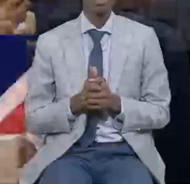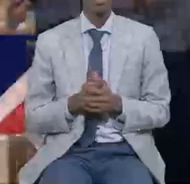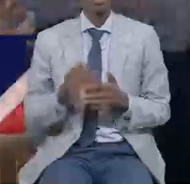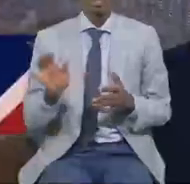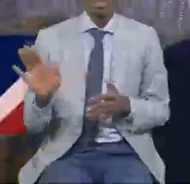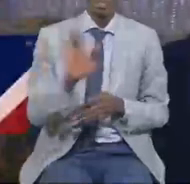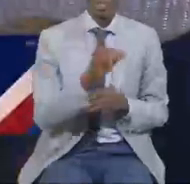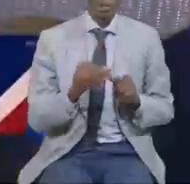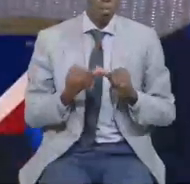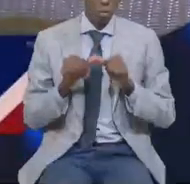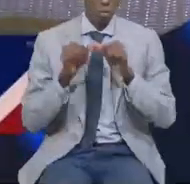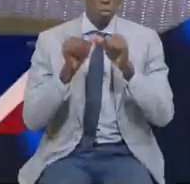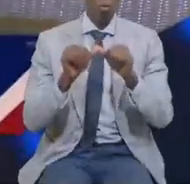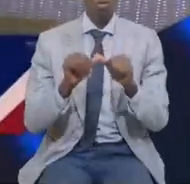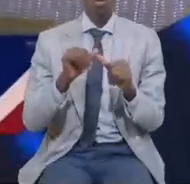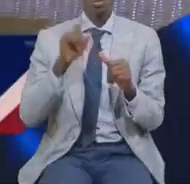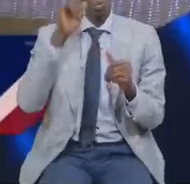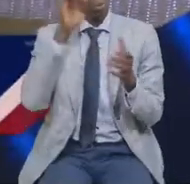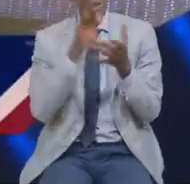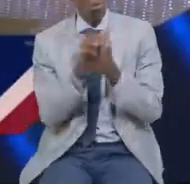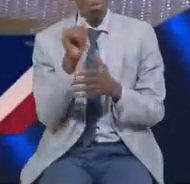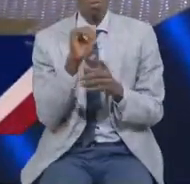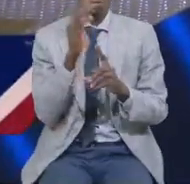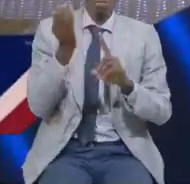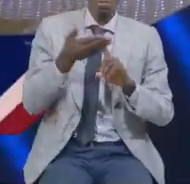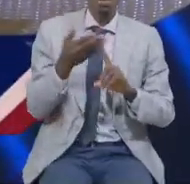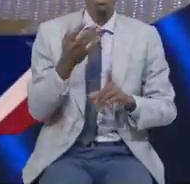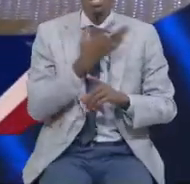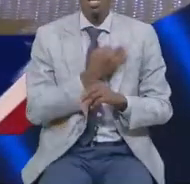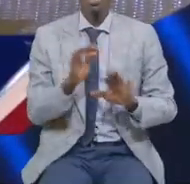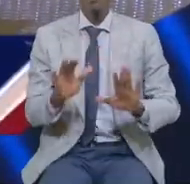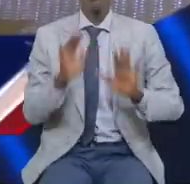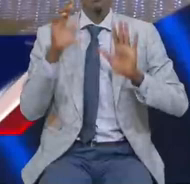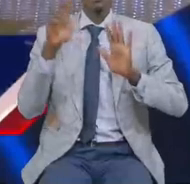Deuxième partie ici. C'est leur conviction et leur